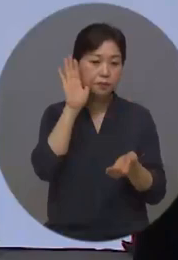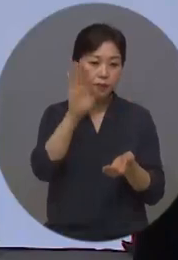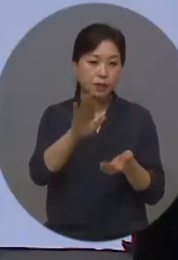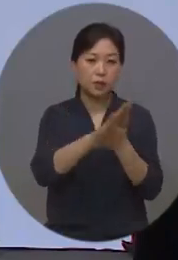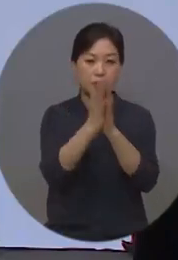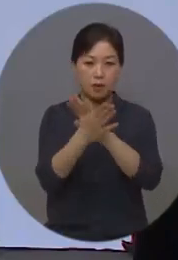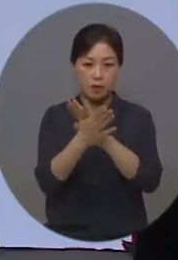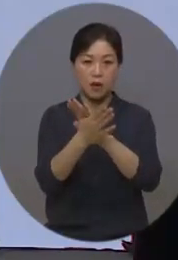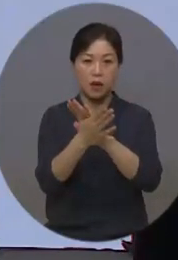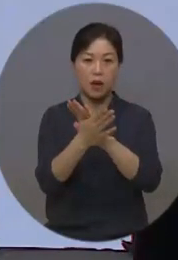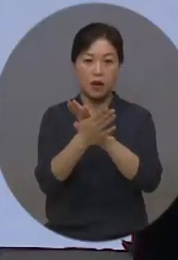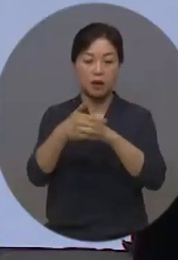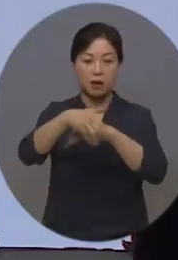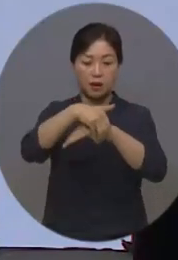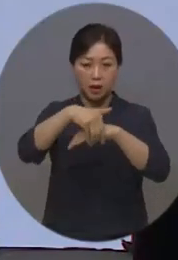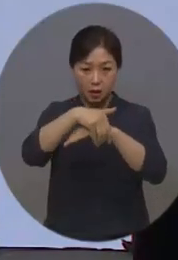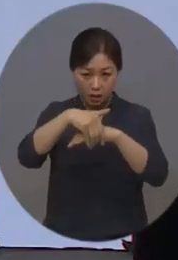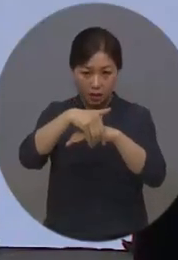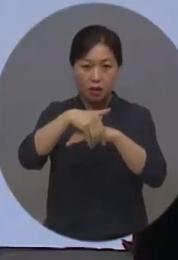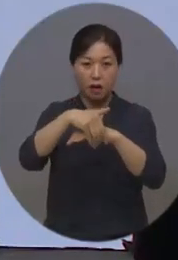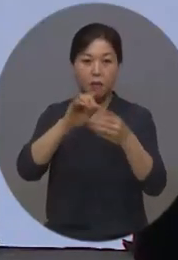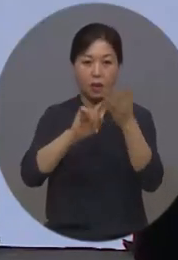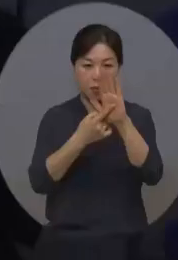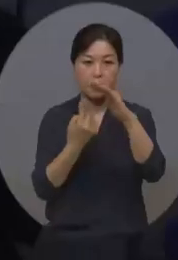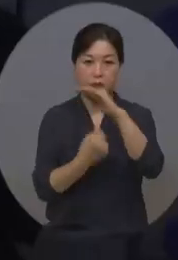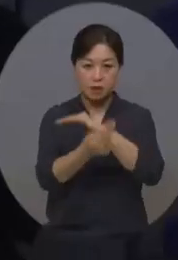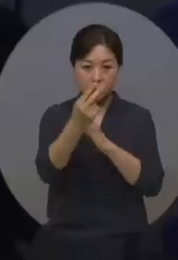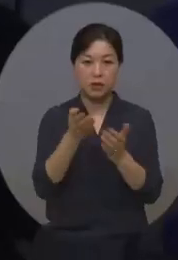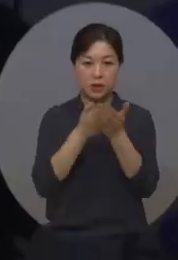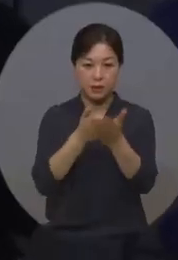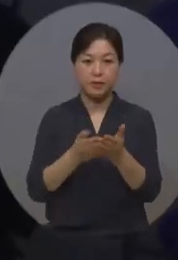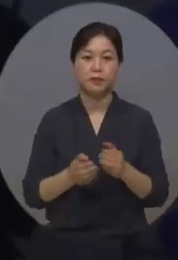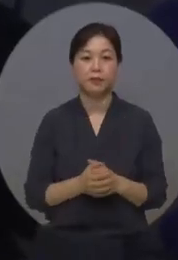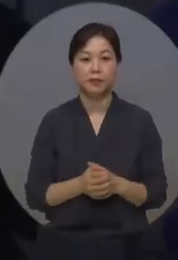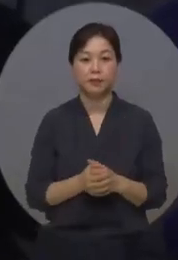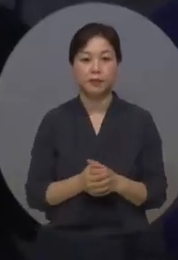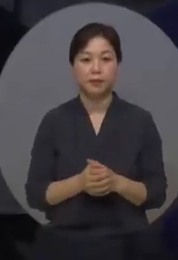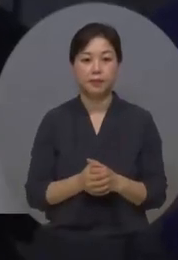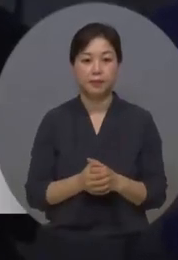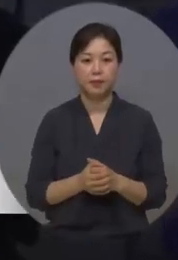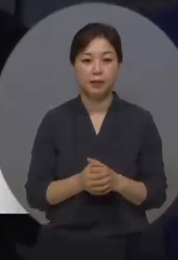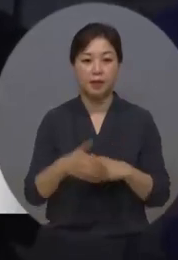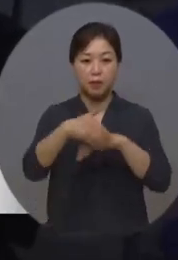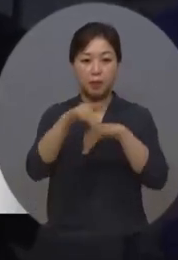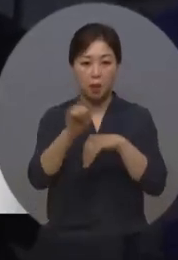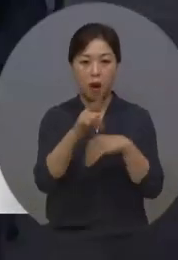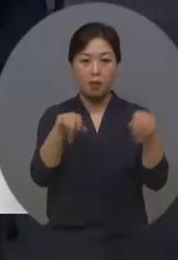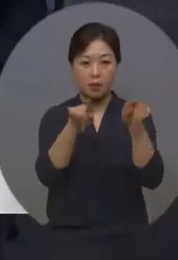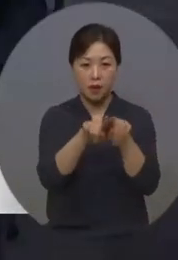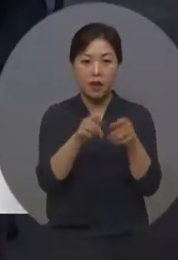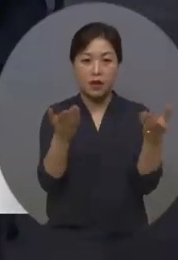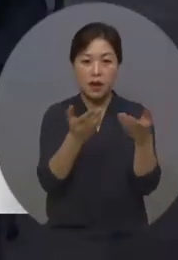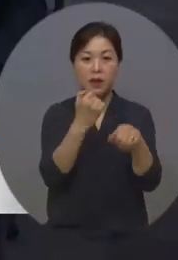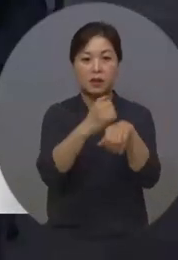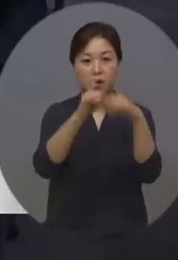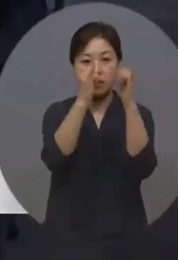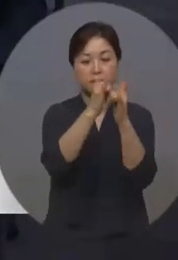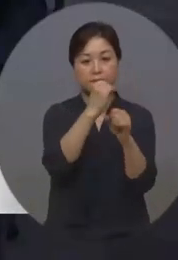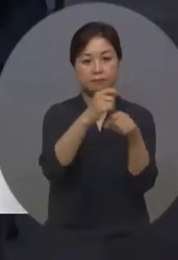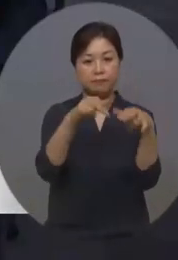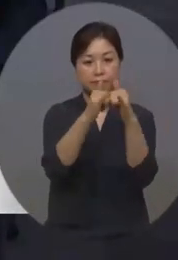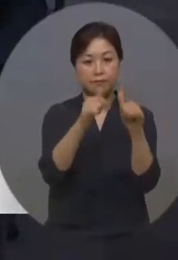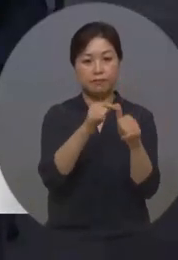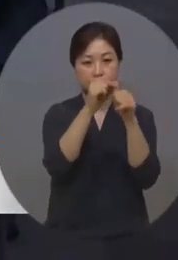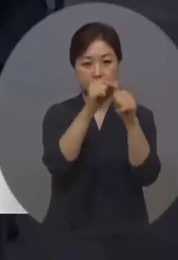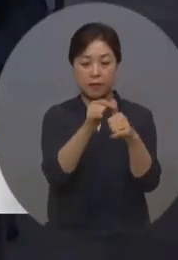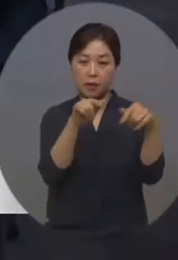앞으로의 비전을 함께 제시했습니다 공개된 미래 혁신 전략 은 다 함께 일하는 사회를 만드는 장애인고용